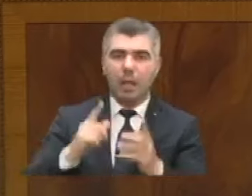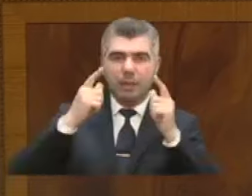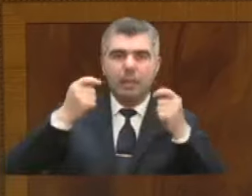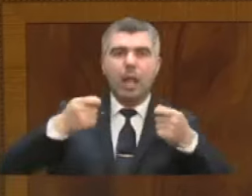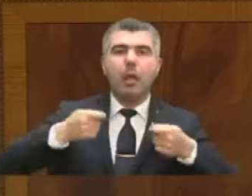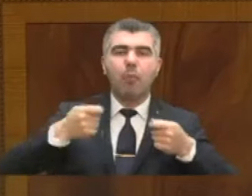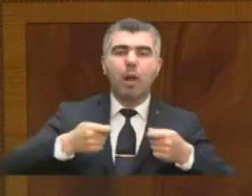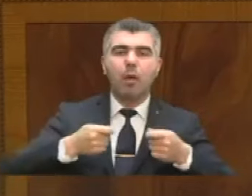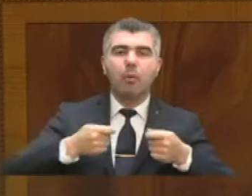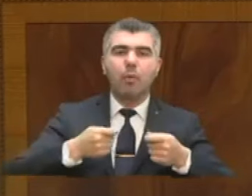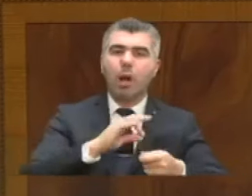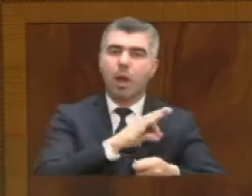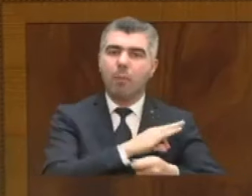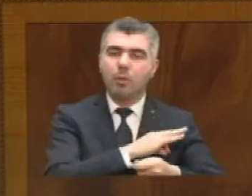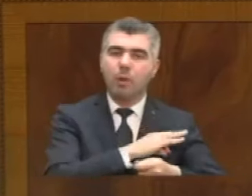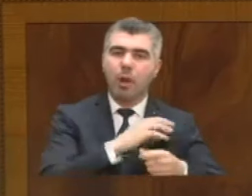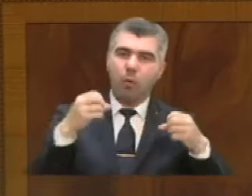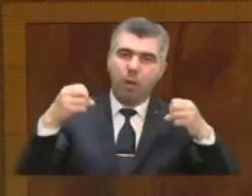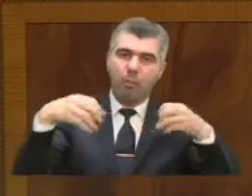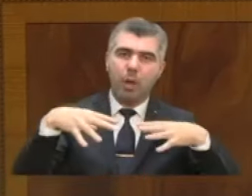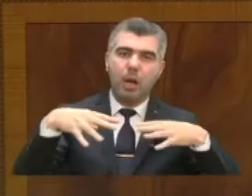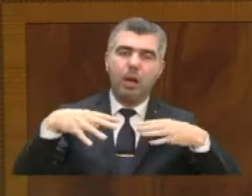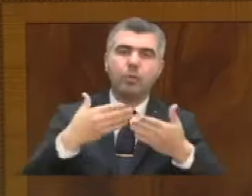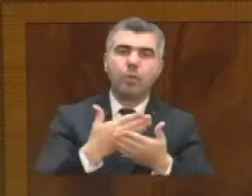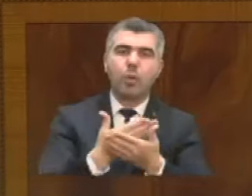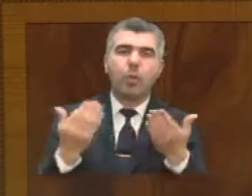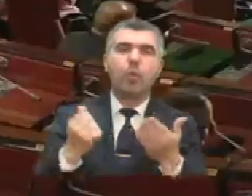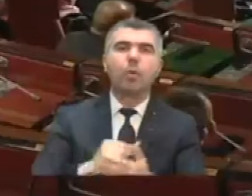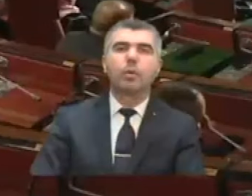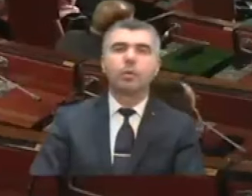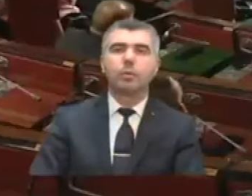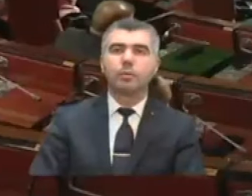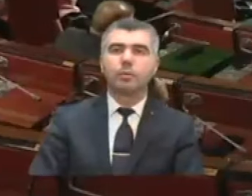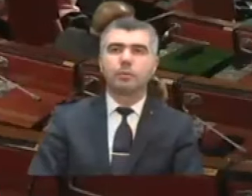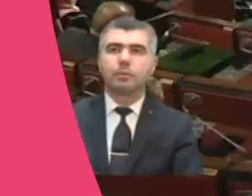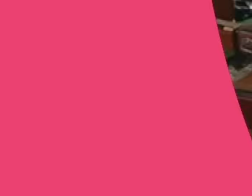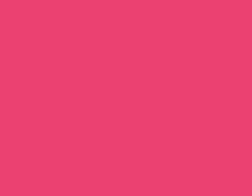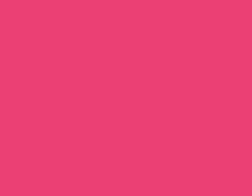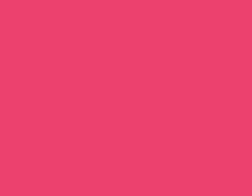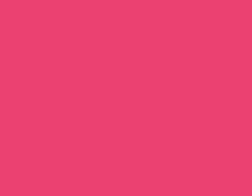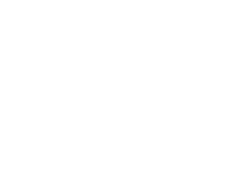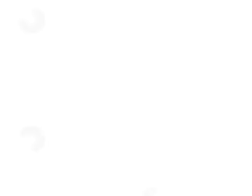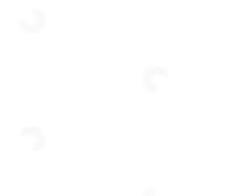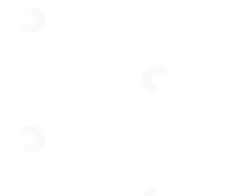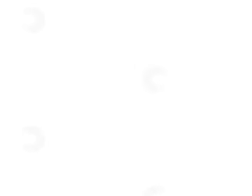والسلام عليكم ورحمة الله تعالى وبركاته.